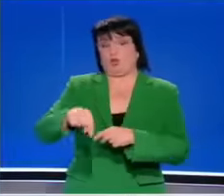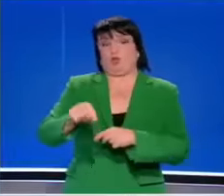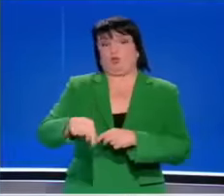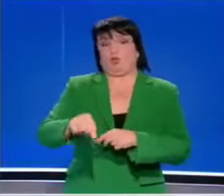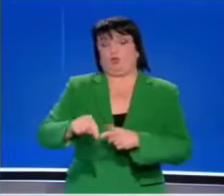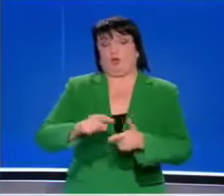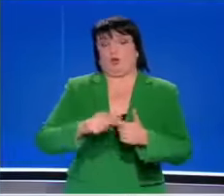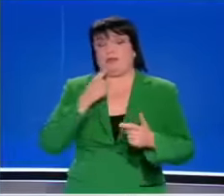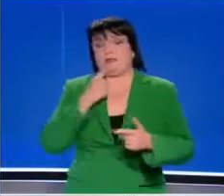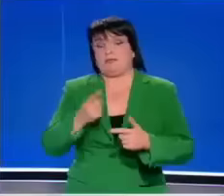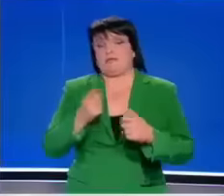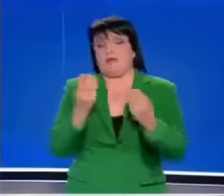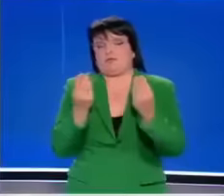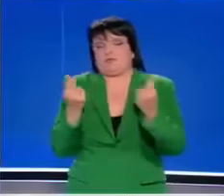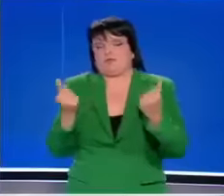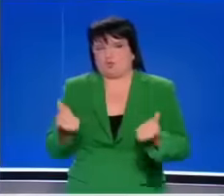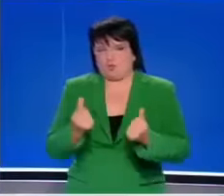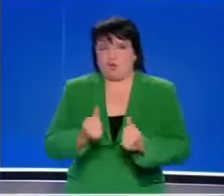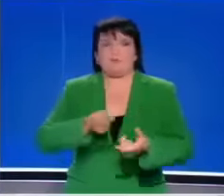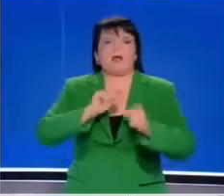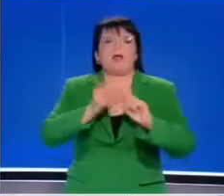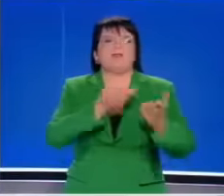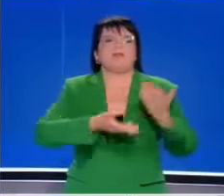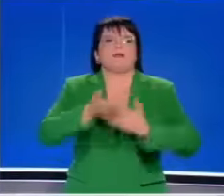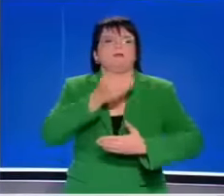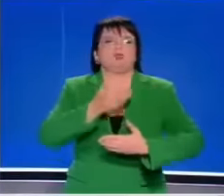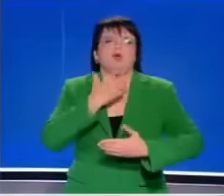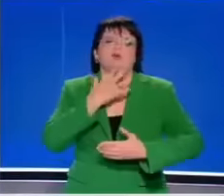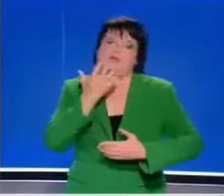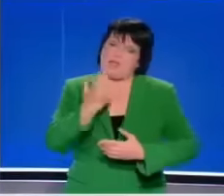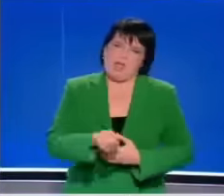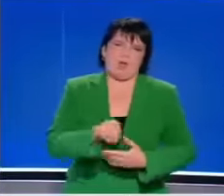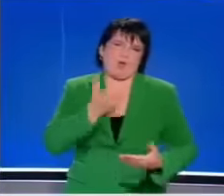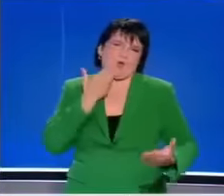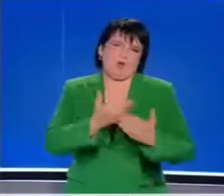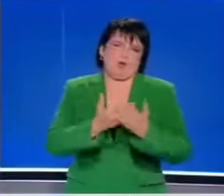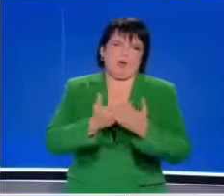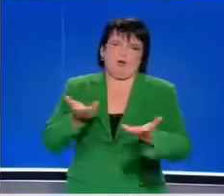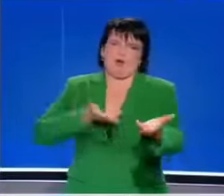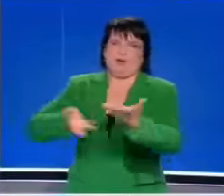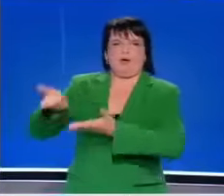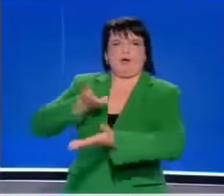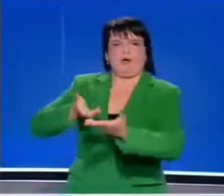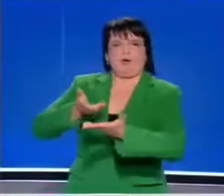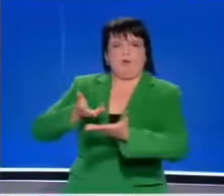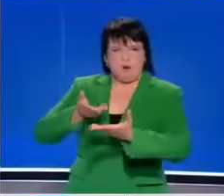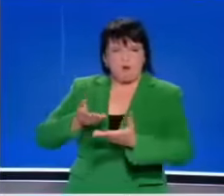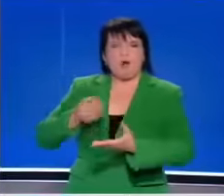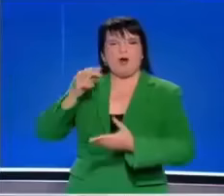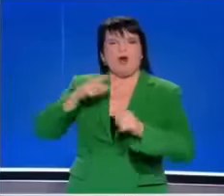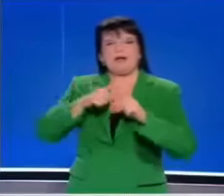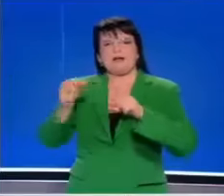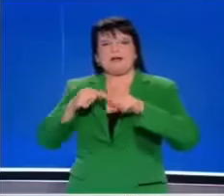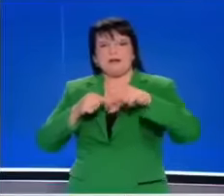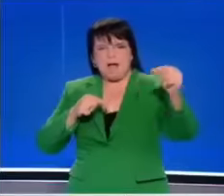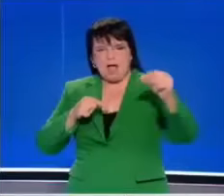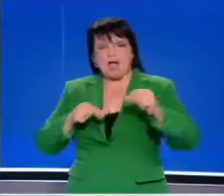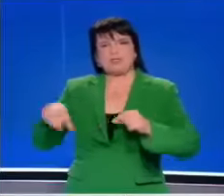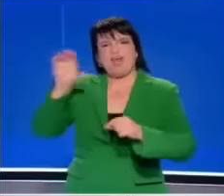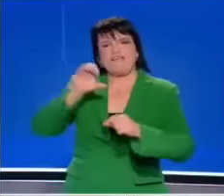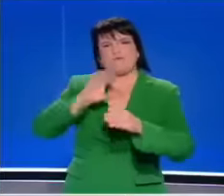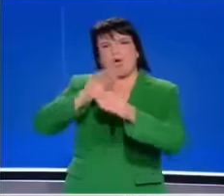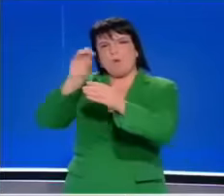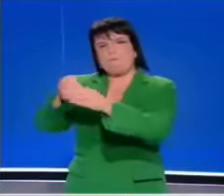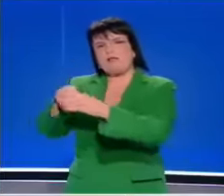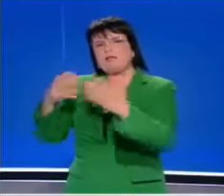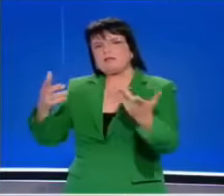έρχεται η κυβέρνηση και λέει ότι έτσι θα απολέσω το διαπραγματευτικό μου όπλο γιατί θα διευκολύνω και την ένταξη πέρα από το νατο που έχουν ήδη μπει στην ευρωπαϊκή